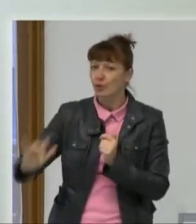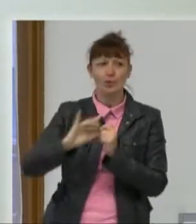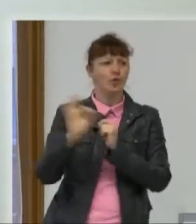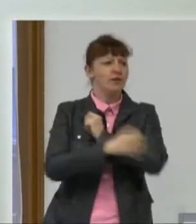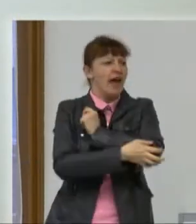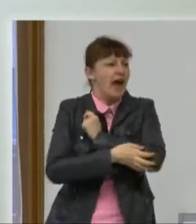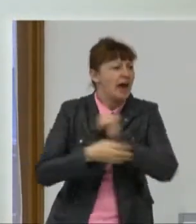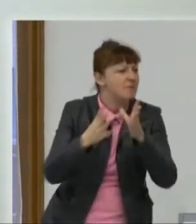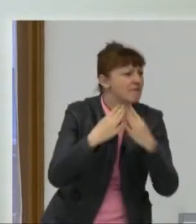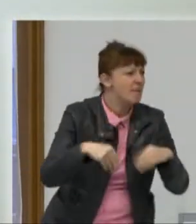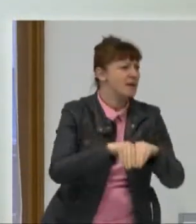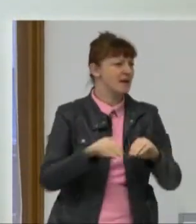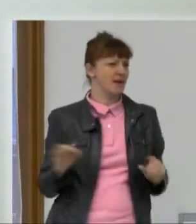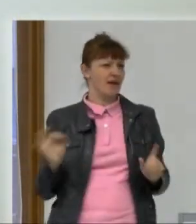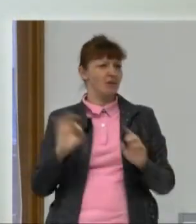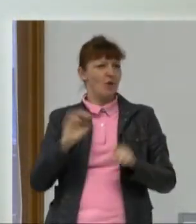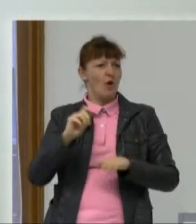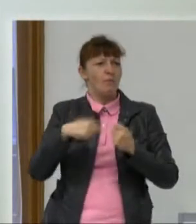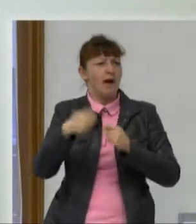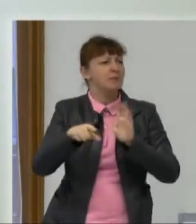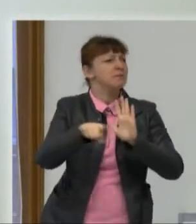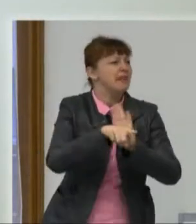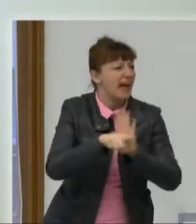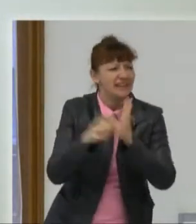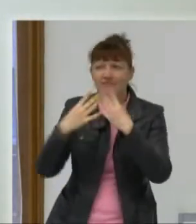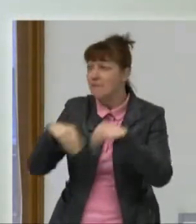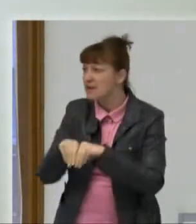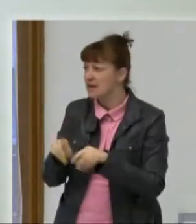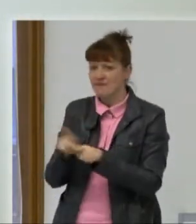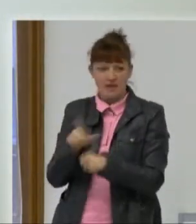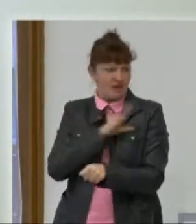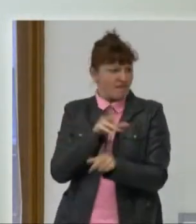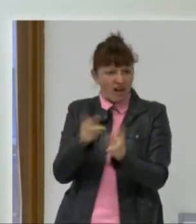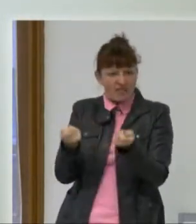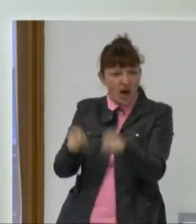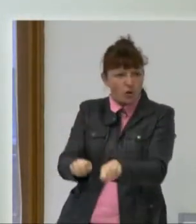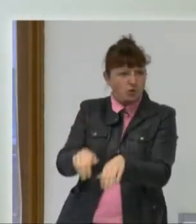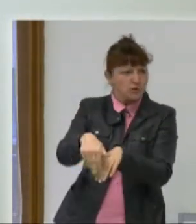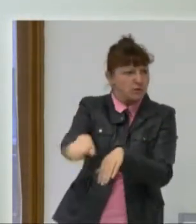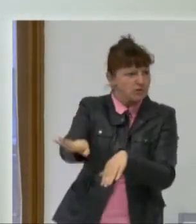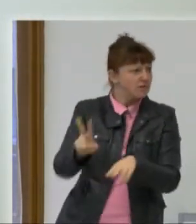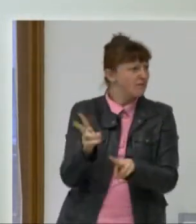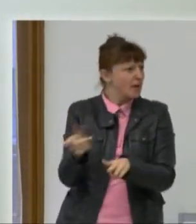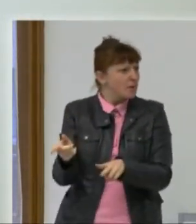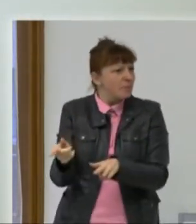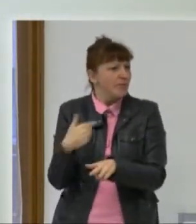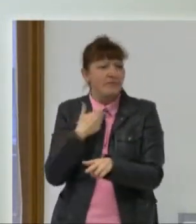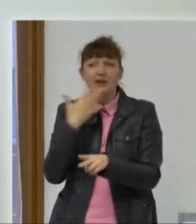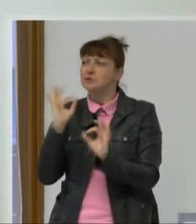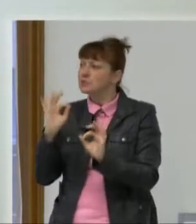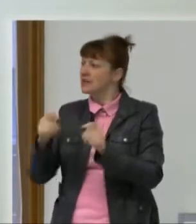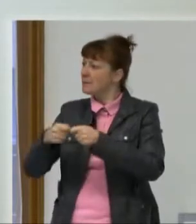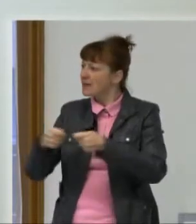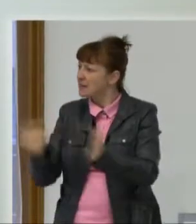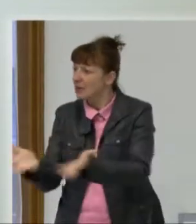armen Familien, armutsgefährdete Familien und so weiter, die von Ausschluss gefährdet sind, wenn keine speziellen Maßnahmen noch gesetzt werden.